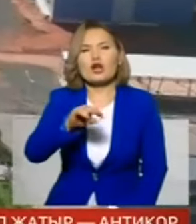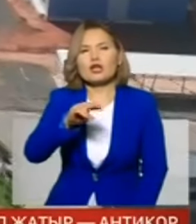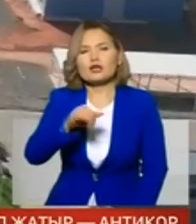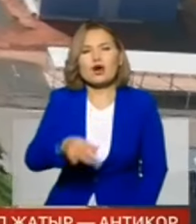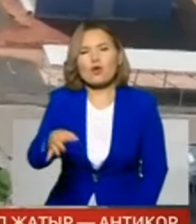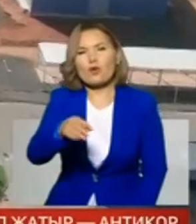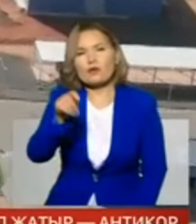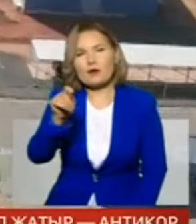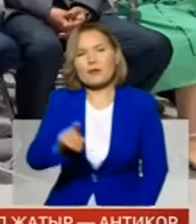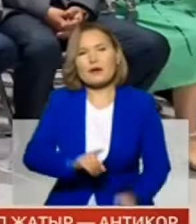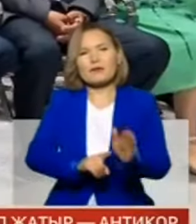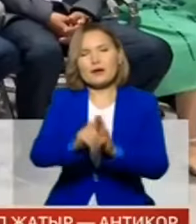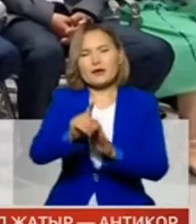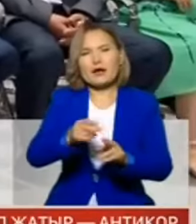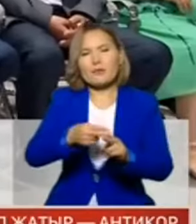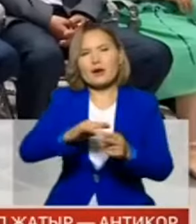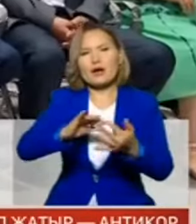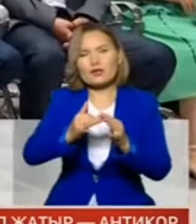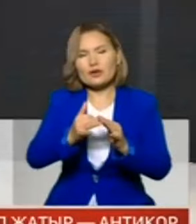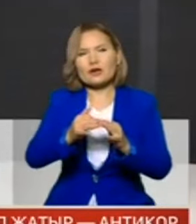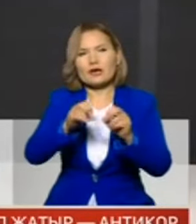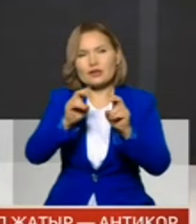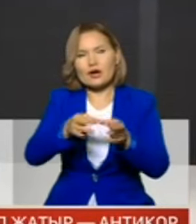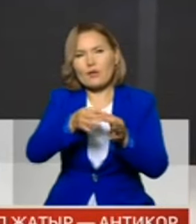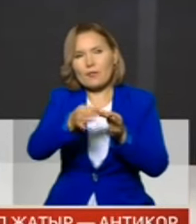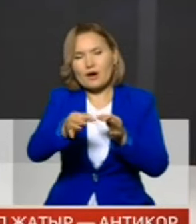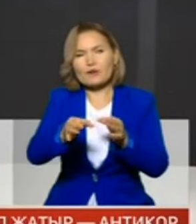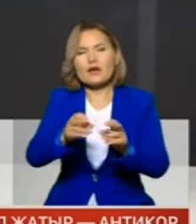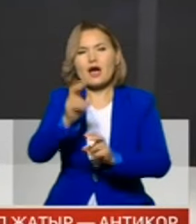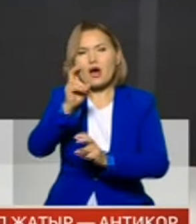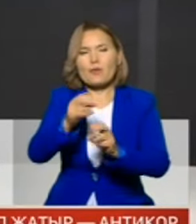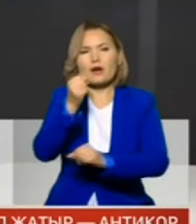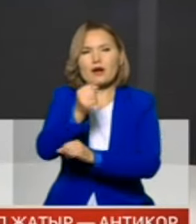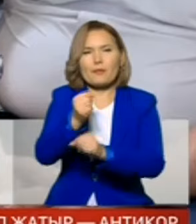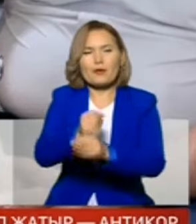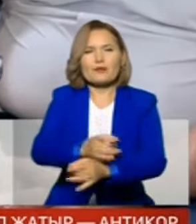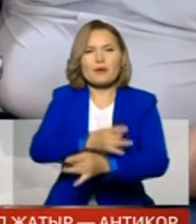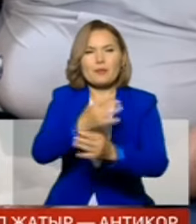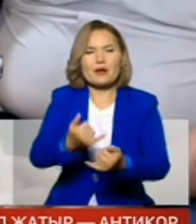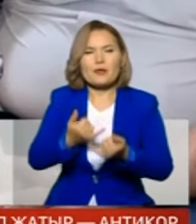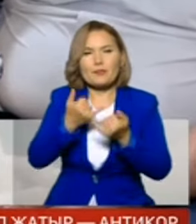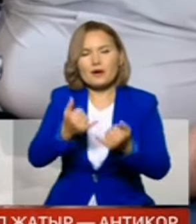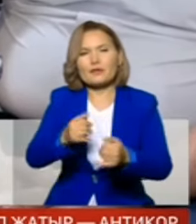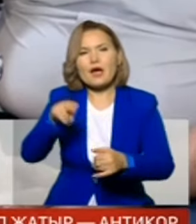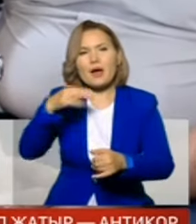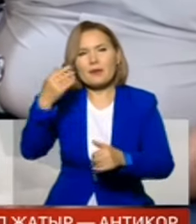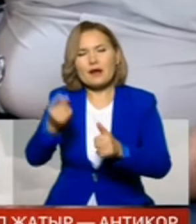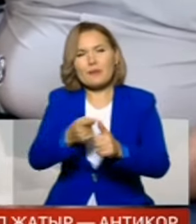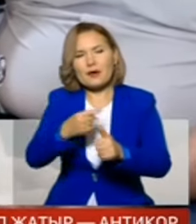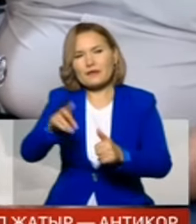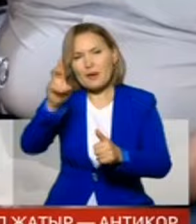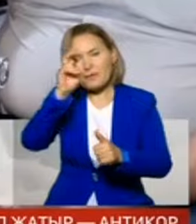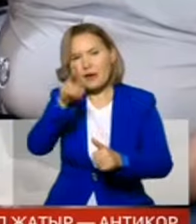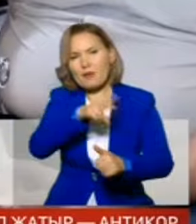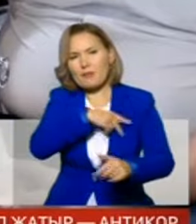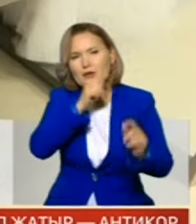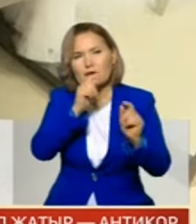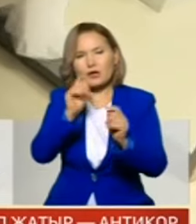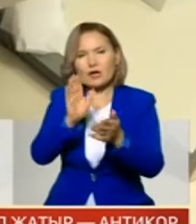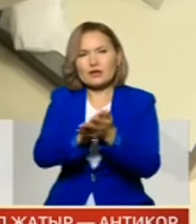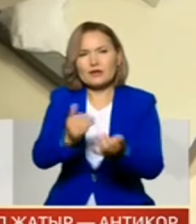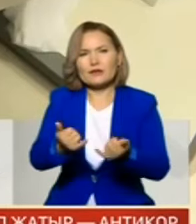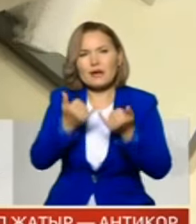үкімет басшысы алдымен жыланды кенішінде болып, сала қызметкерлерін келе жатқан кәсіби мерекелерімен құттықтап, президент атынан мемлекеттік марапаттарды табыстады.